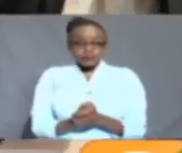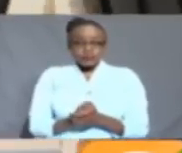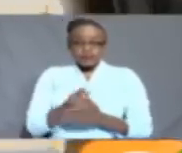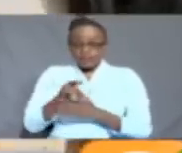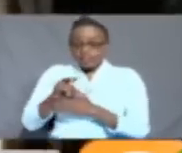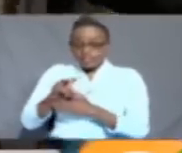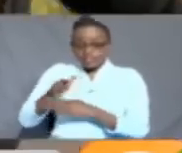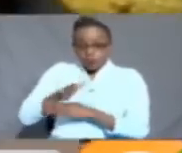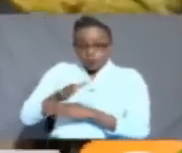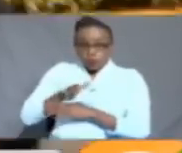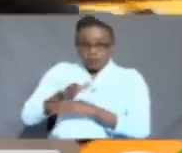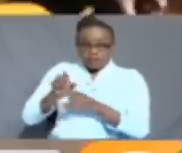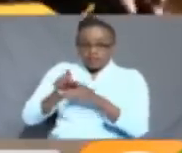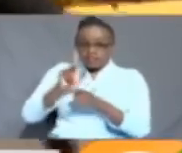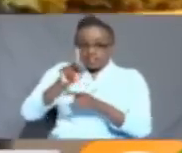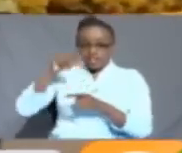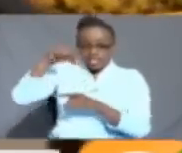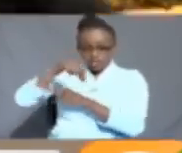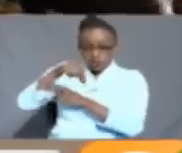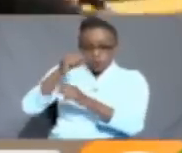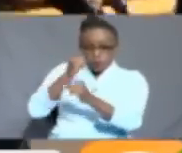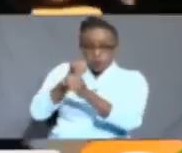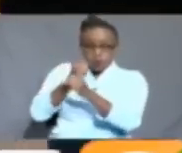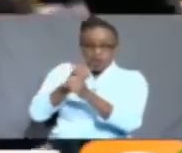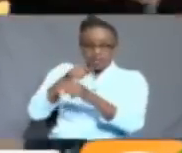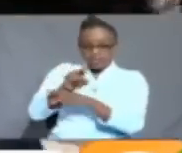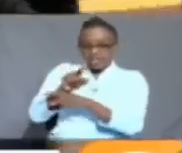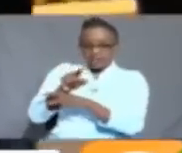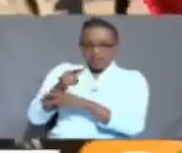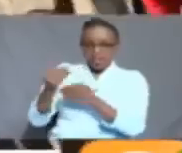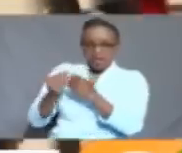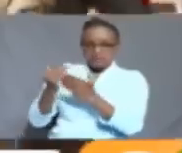Dada huyu wa shirika la KQ asisazwe.